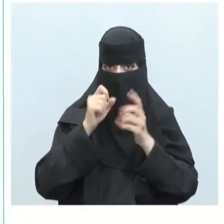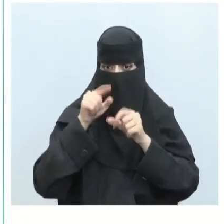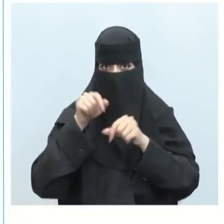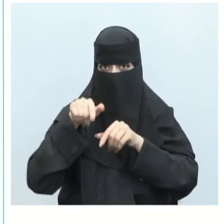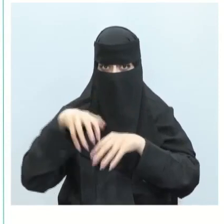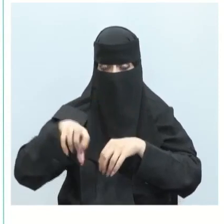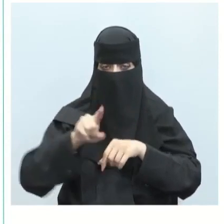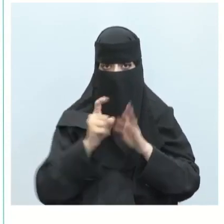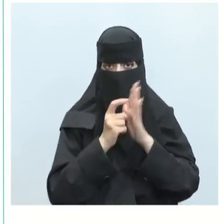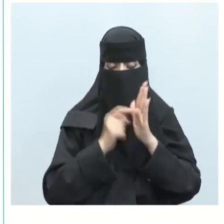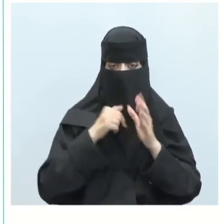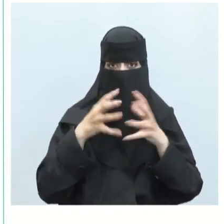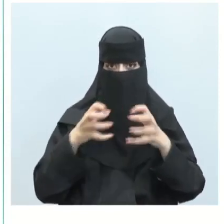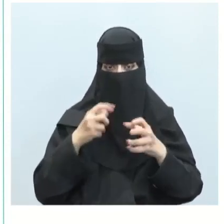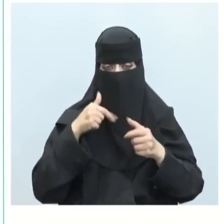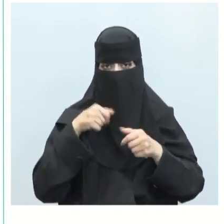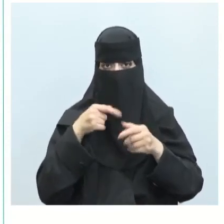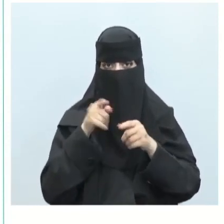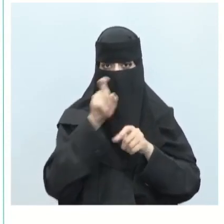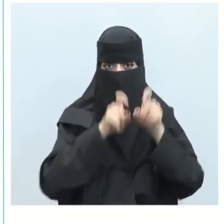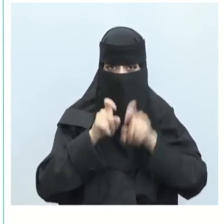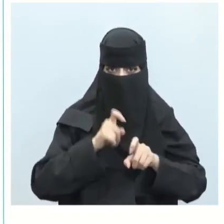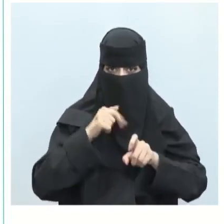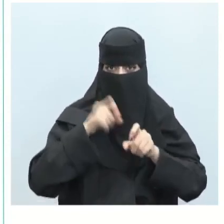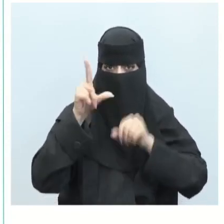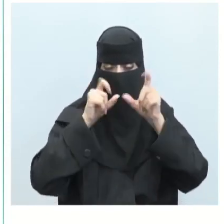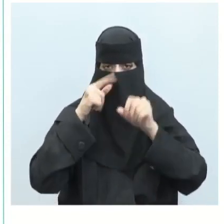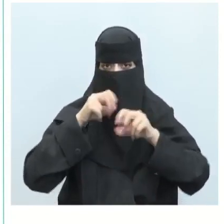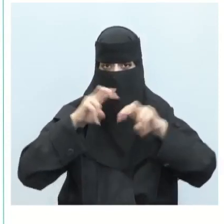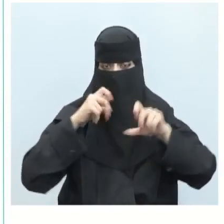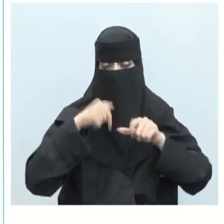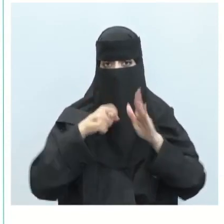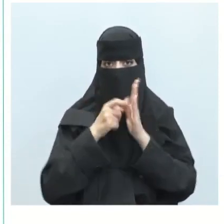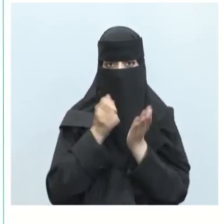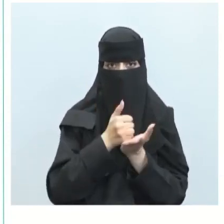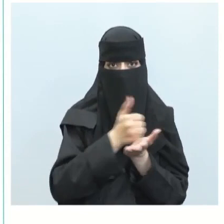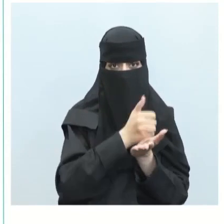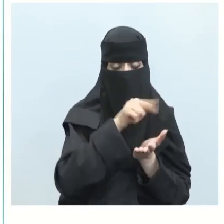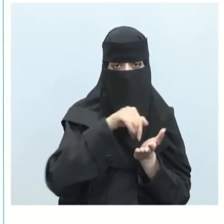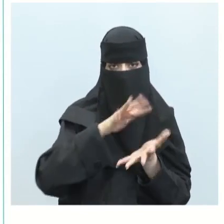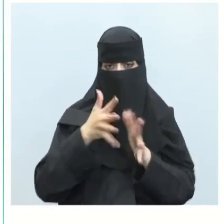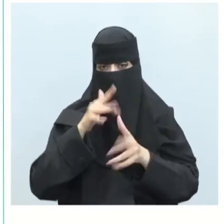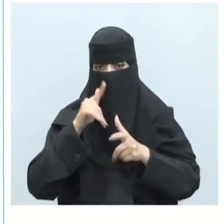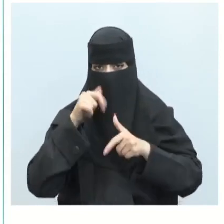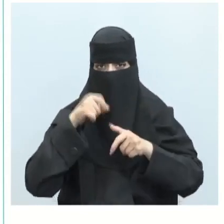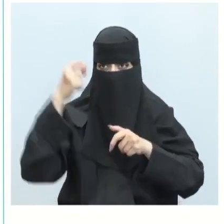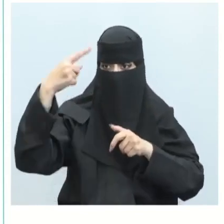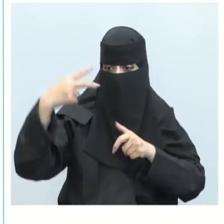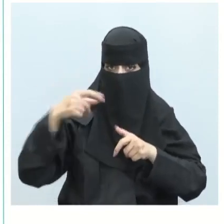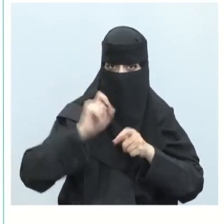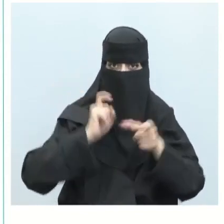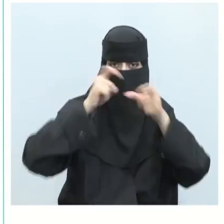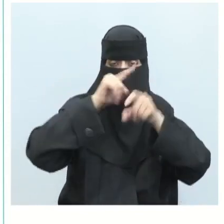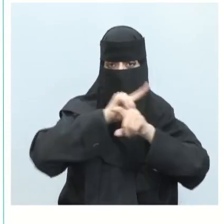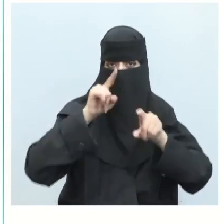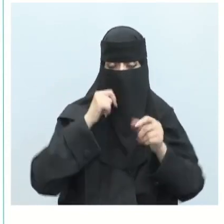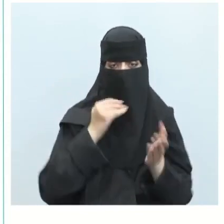النوع من الانظمه يحلل حركه بيانات الشبكه ويبحث عن الانماط المشبوهه او اي مؤشرات للوصول